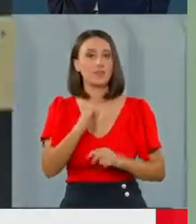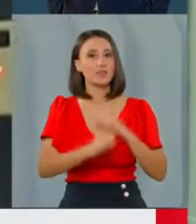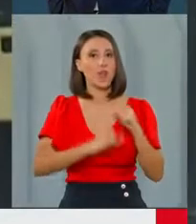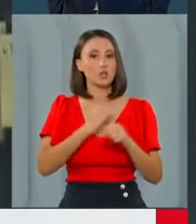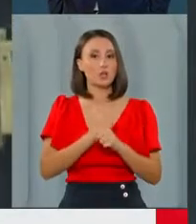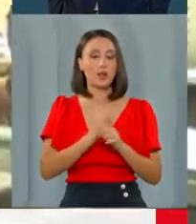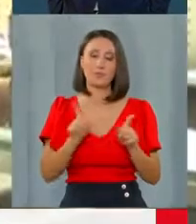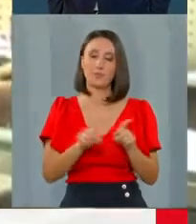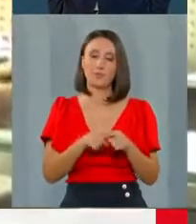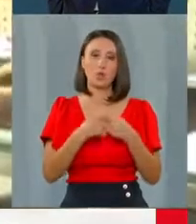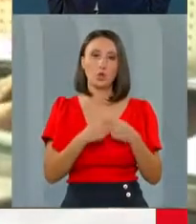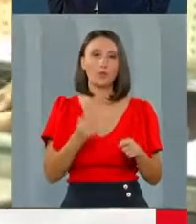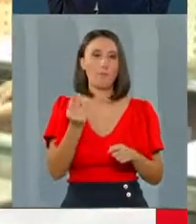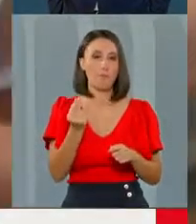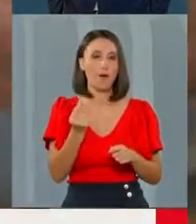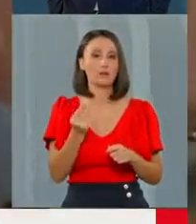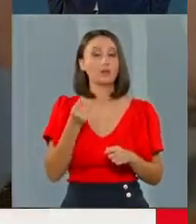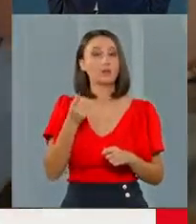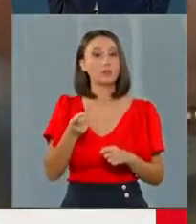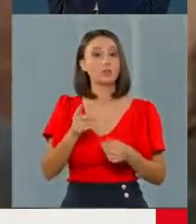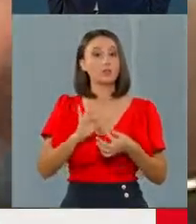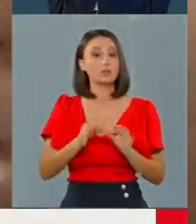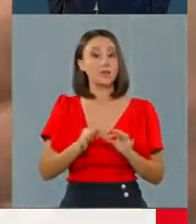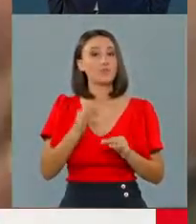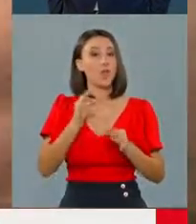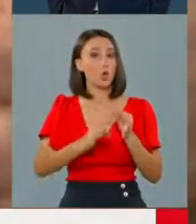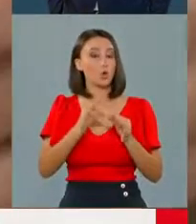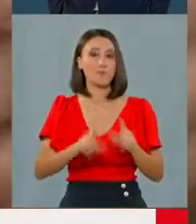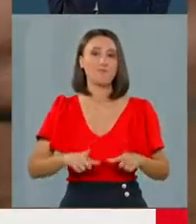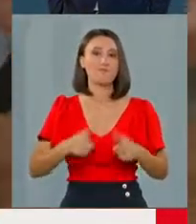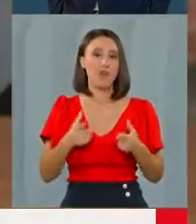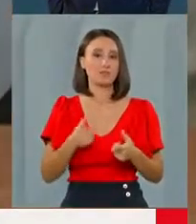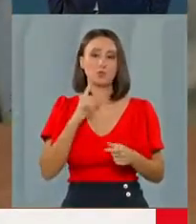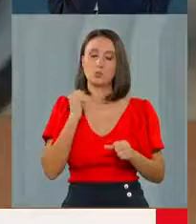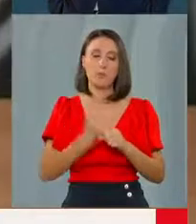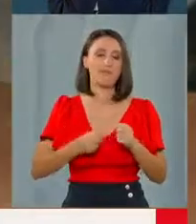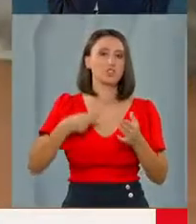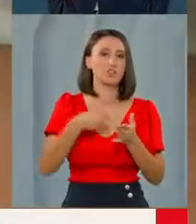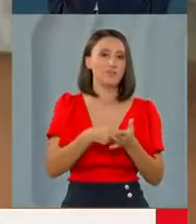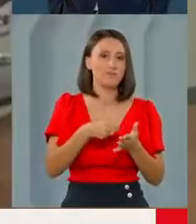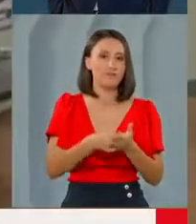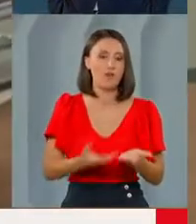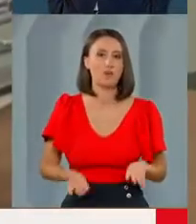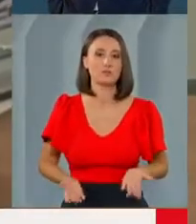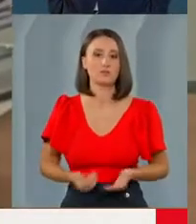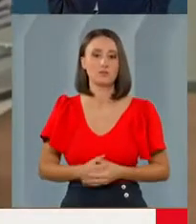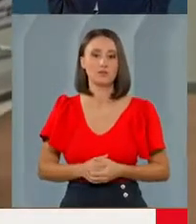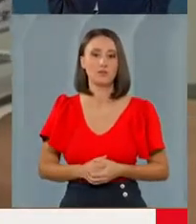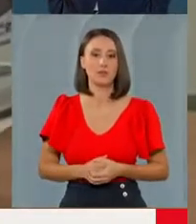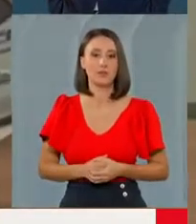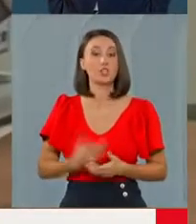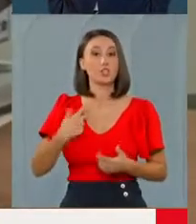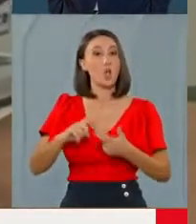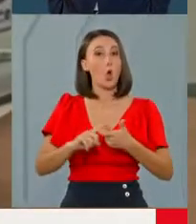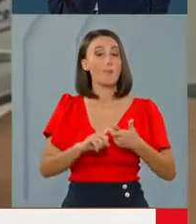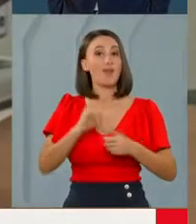internațional peste tot banii devin mai scumpi și asta înseamnă că economia îngheață, nu se mai fac investiții, iar cooperarea economică